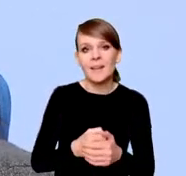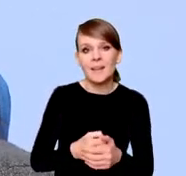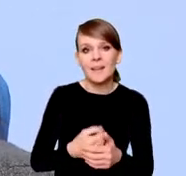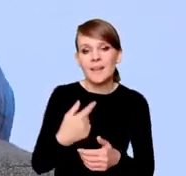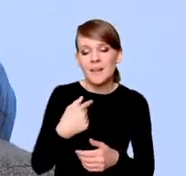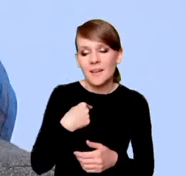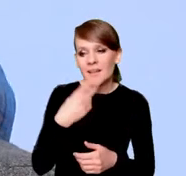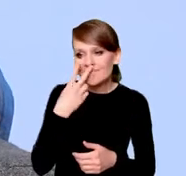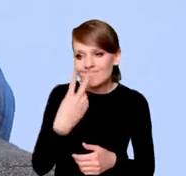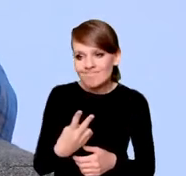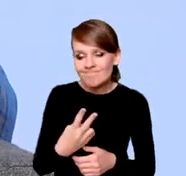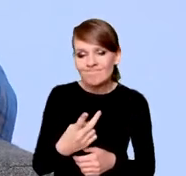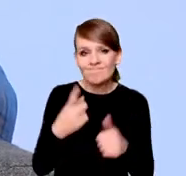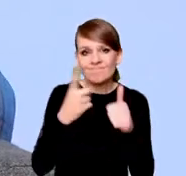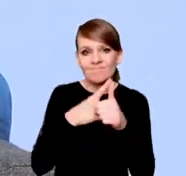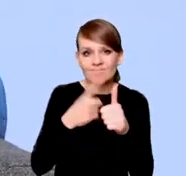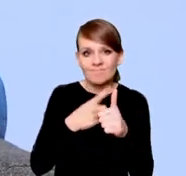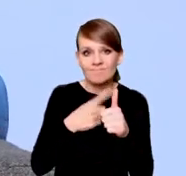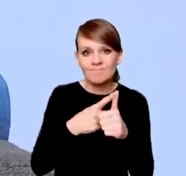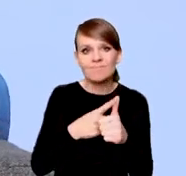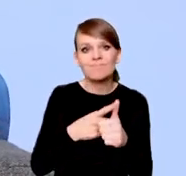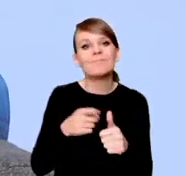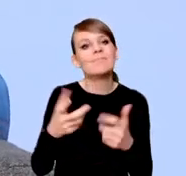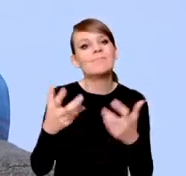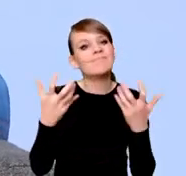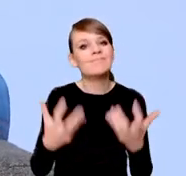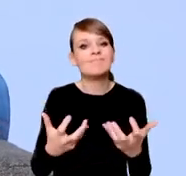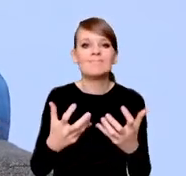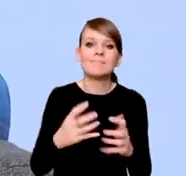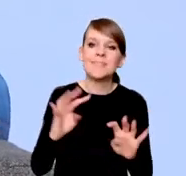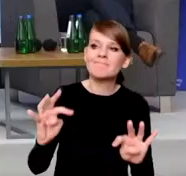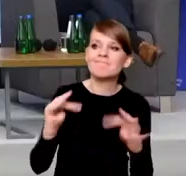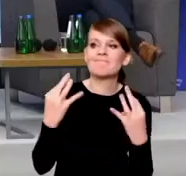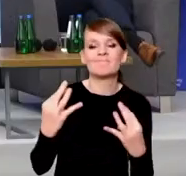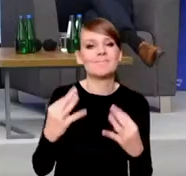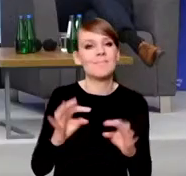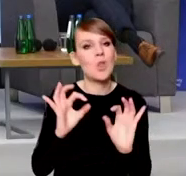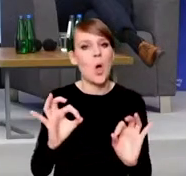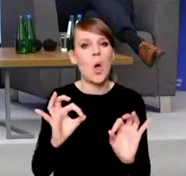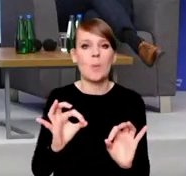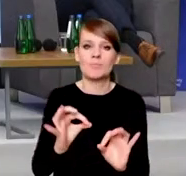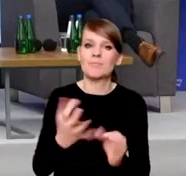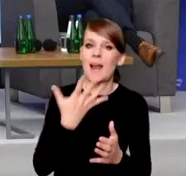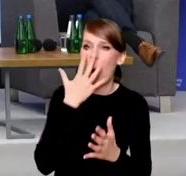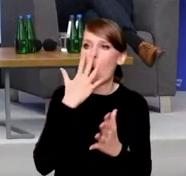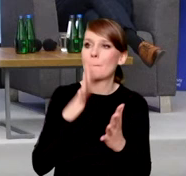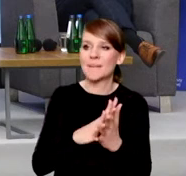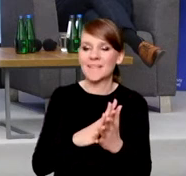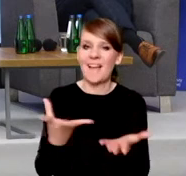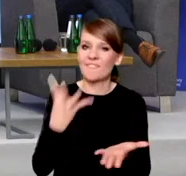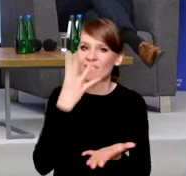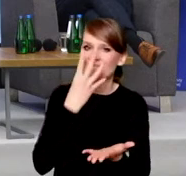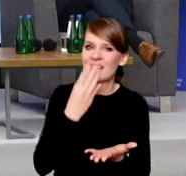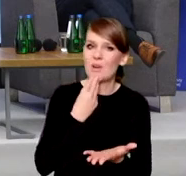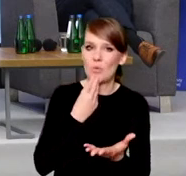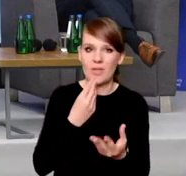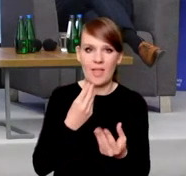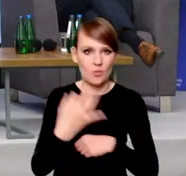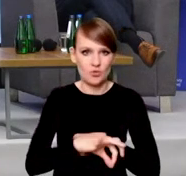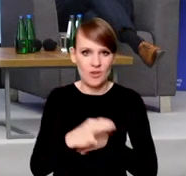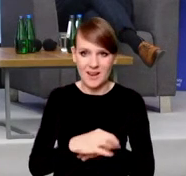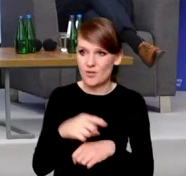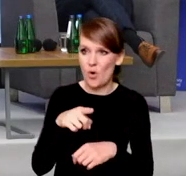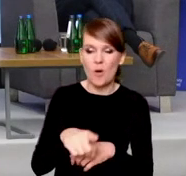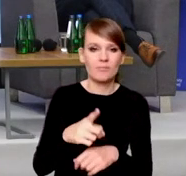znalazło się budowanie wizerunku, reputacji uczelni. Według mnie